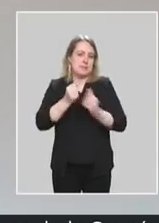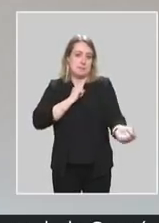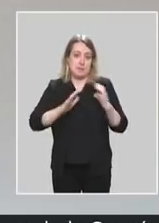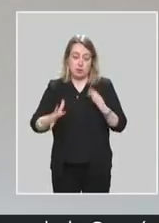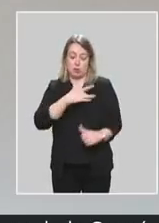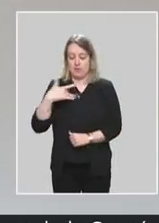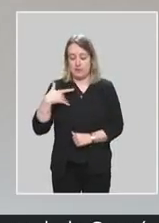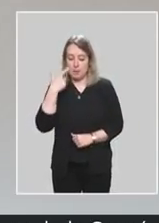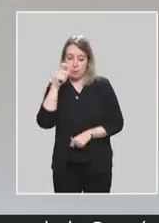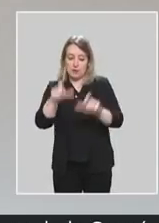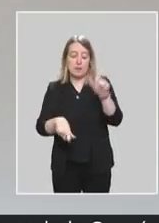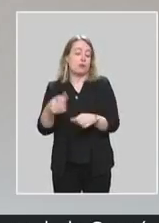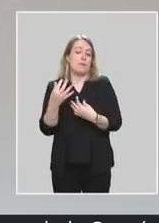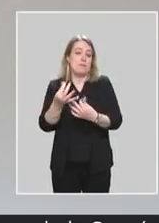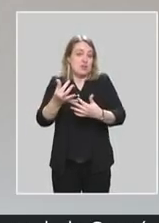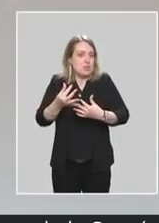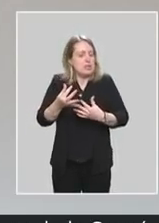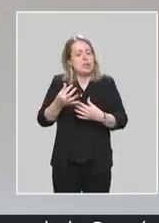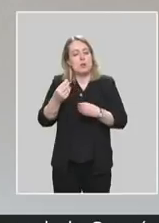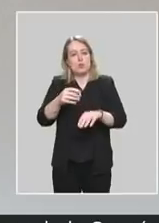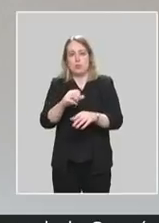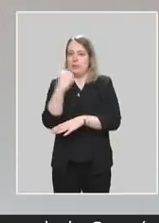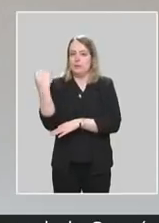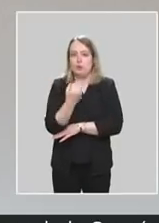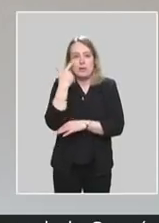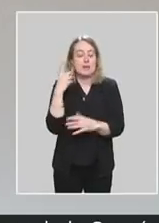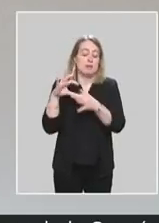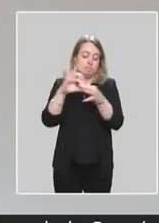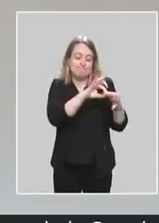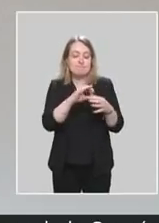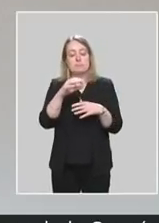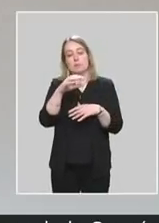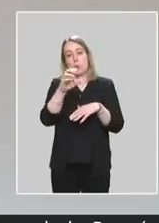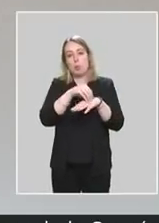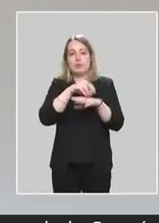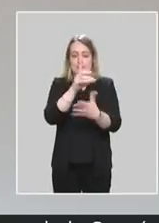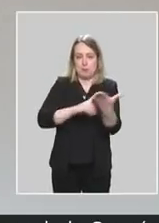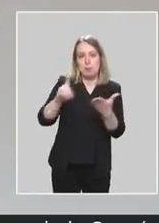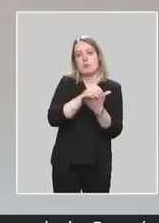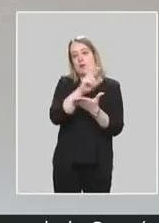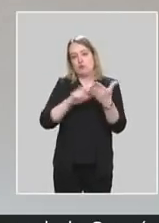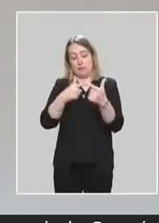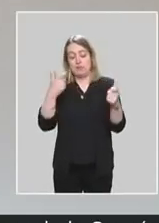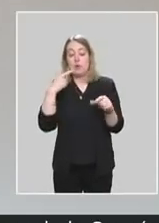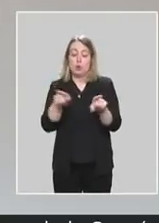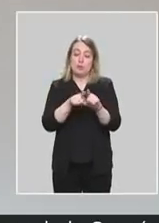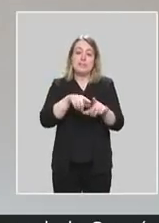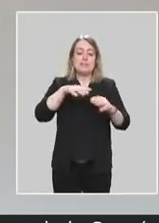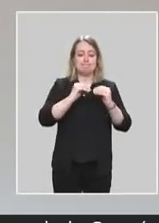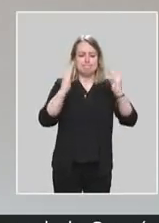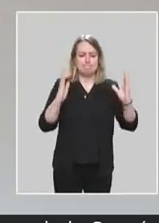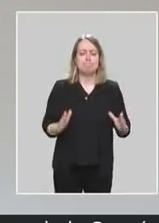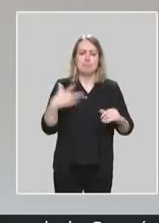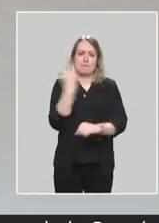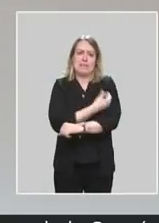personnes fragiles isolées en lien avec les collectivités territoriales. On va redévelopper des barnums de vaccination, notamment dans les centres commerciaux, parce